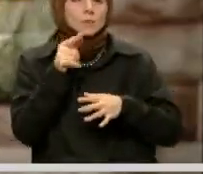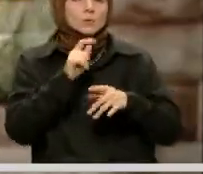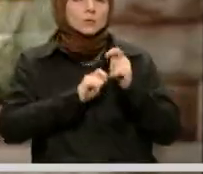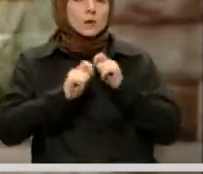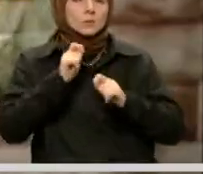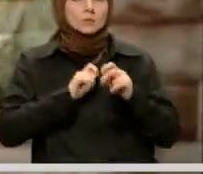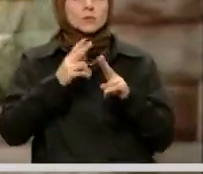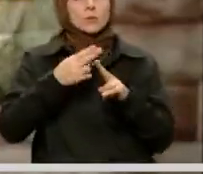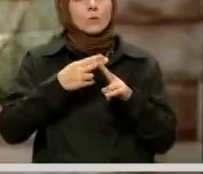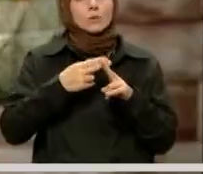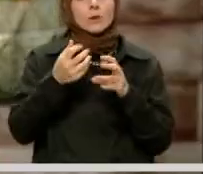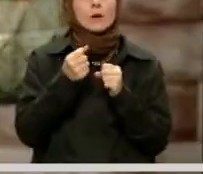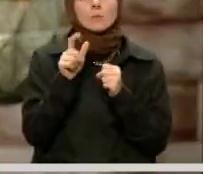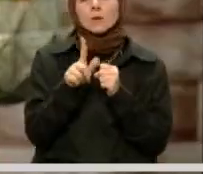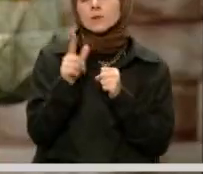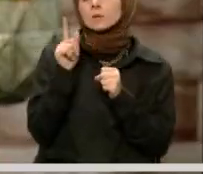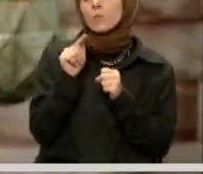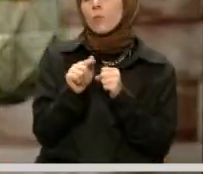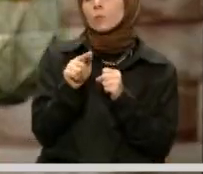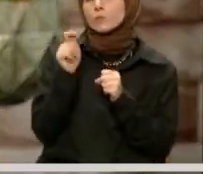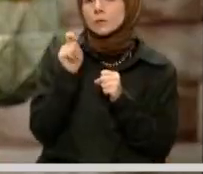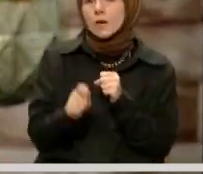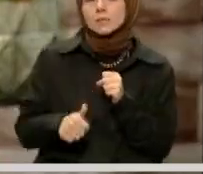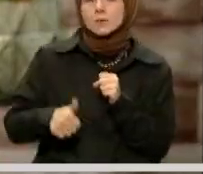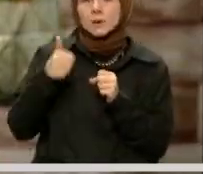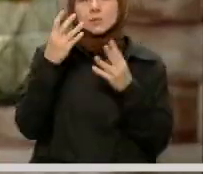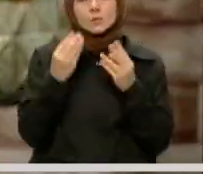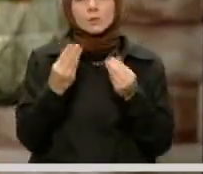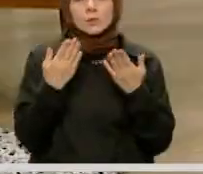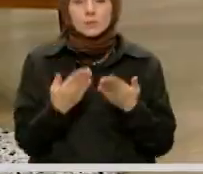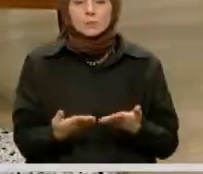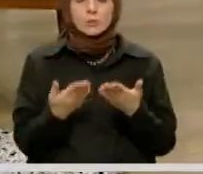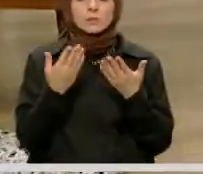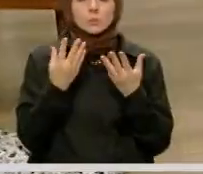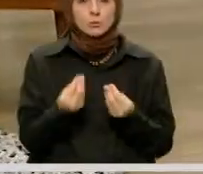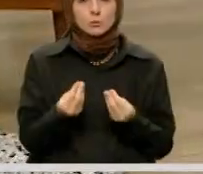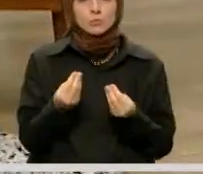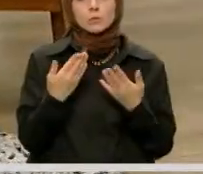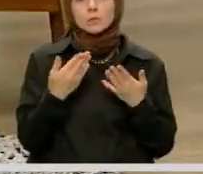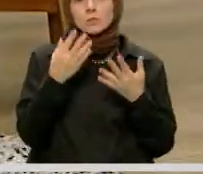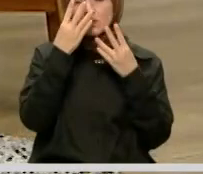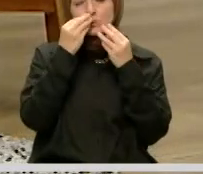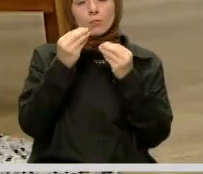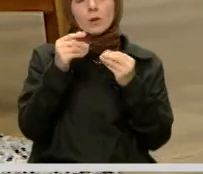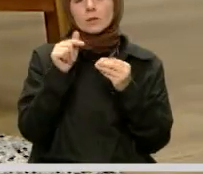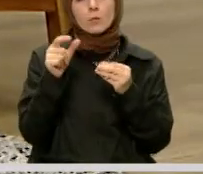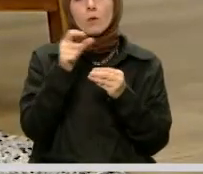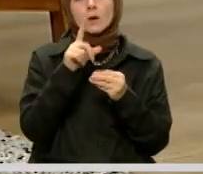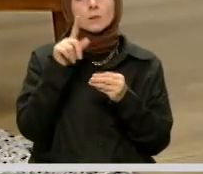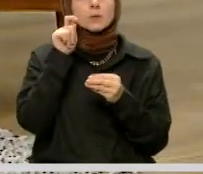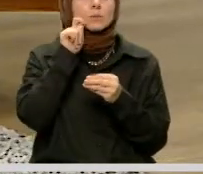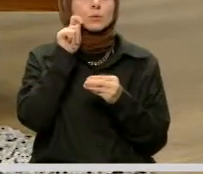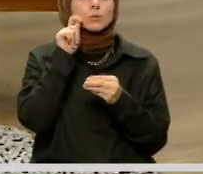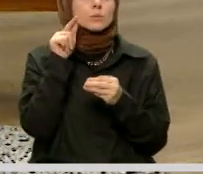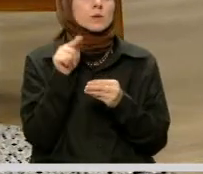tabi olduğumuzu, onu gerçek liderimiz olarak kabul etmiş ve görmüş oluruz. İşte cömertlik bu ayda bir mümine, bir